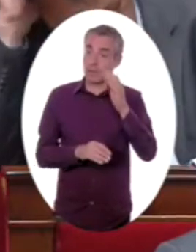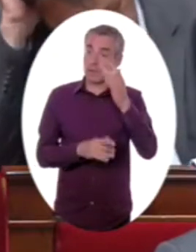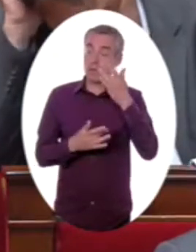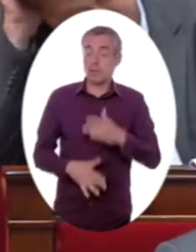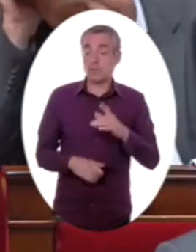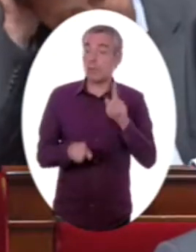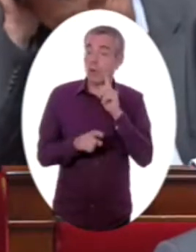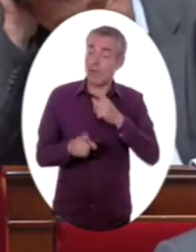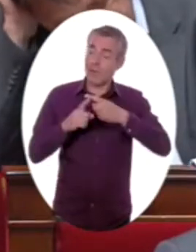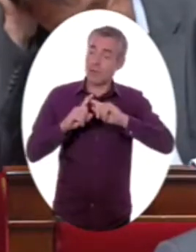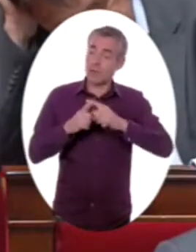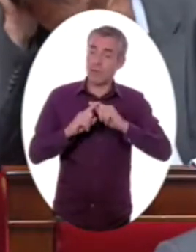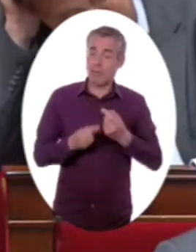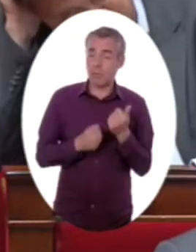ou